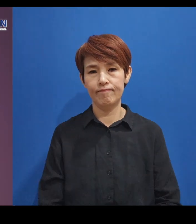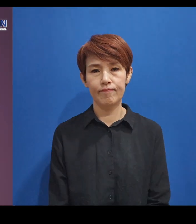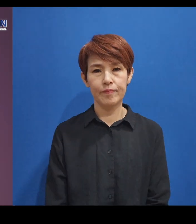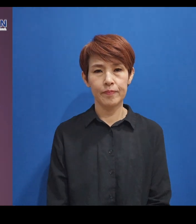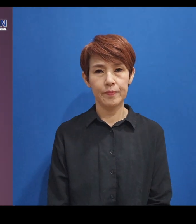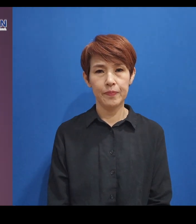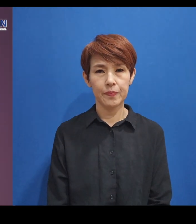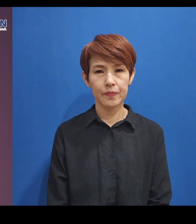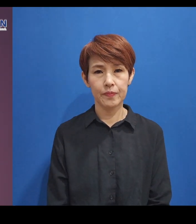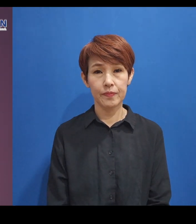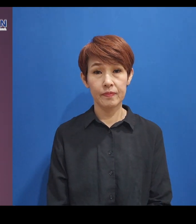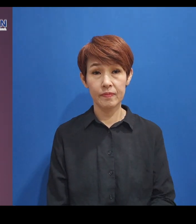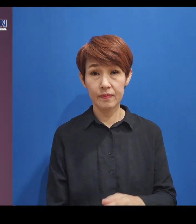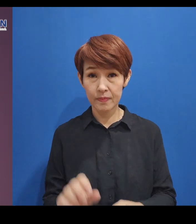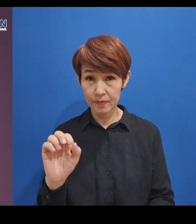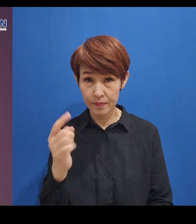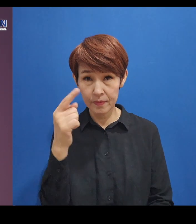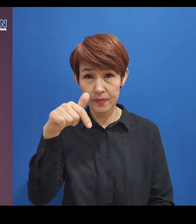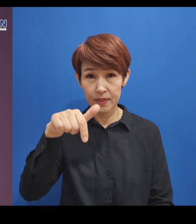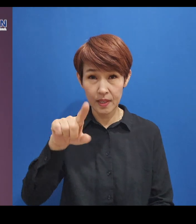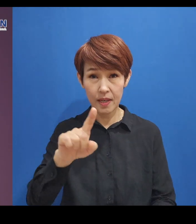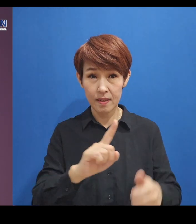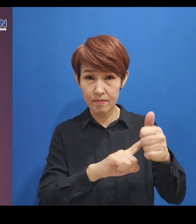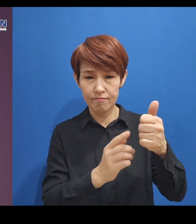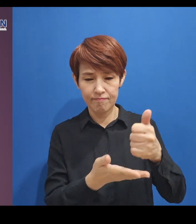이 사람이 존경받는 거예요.